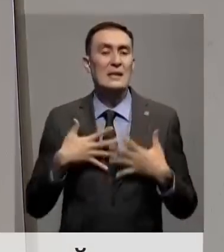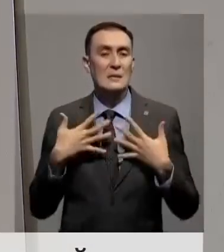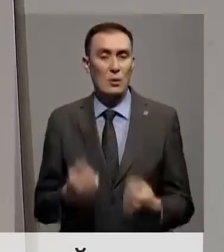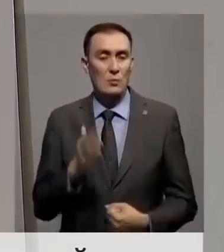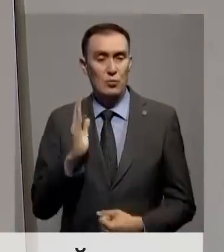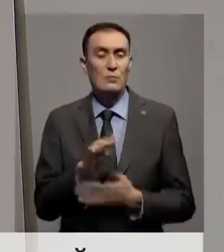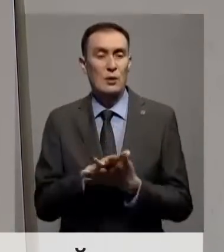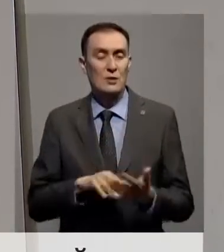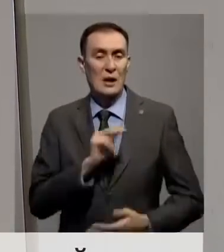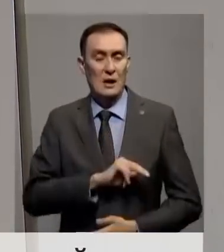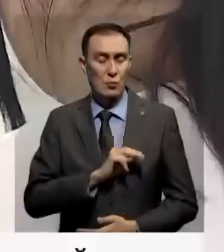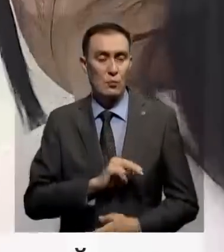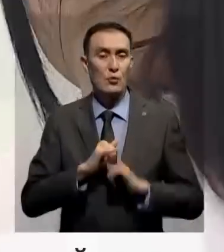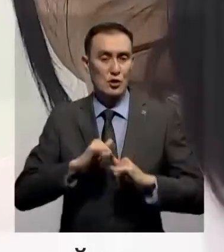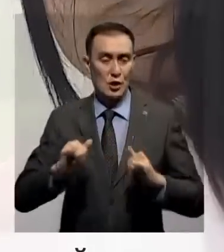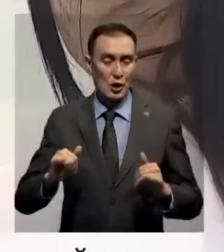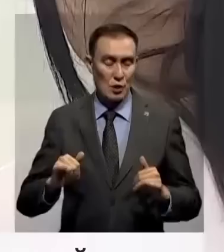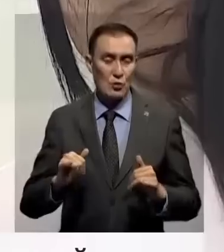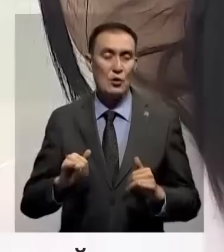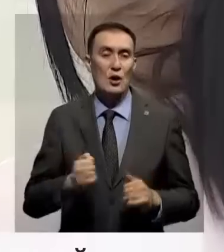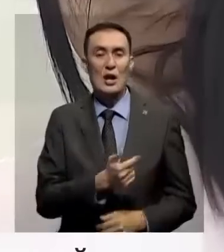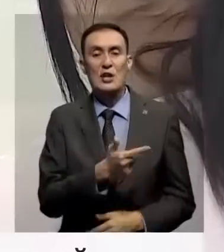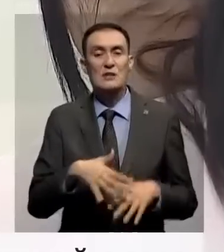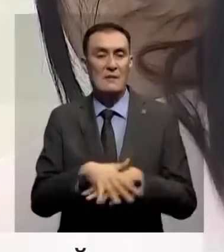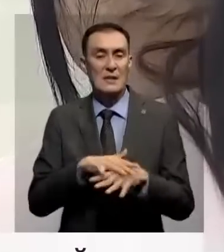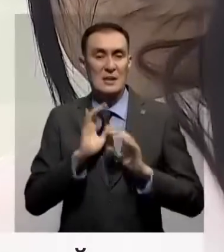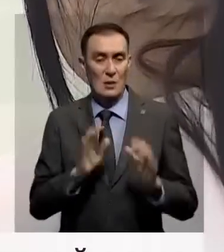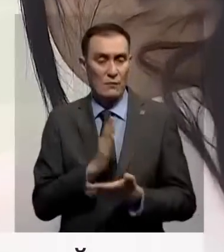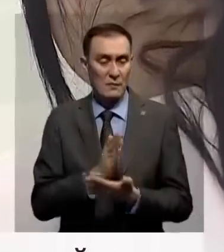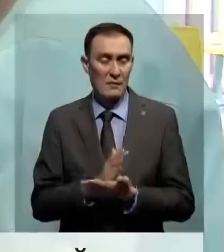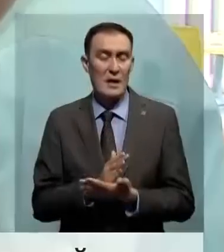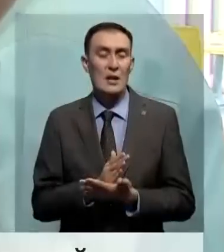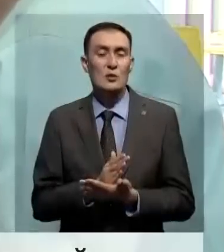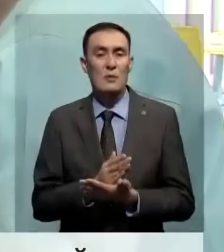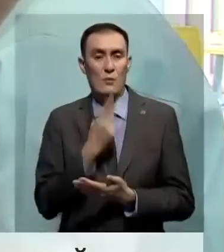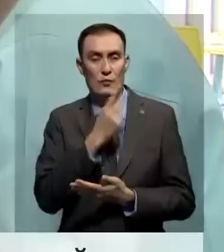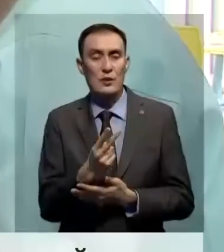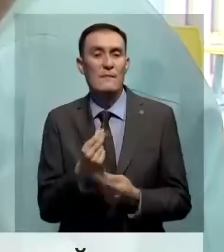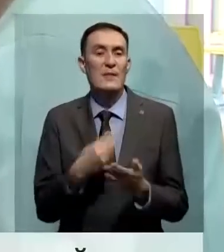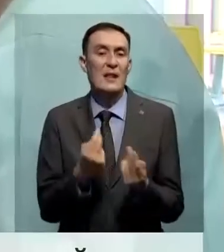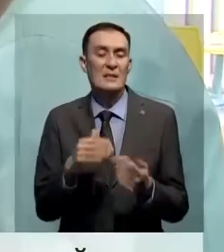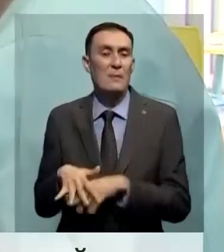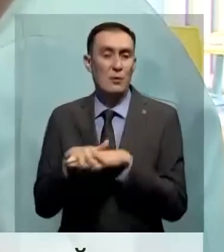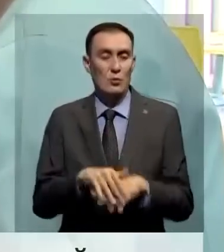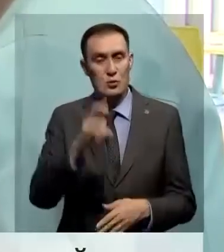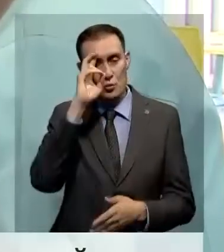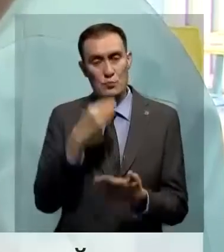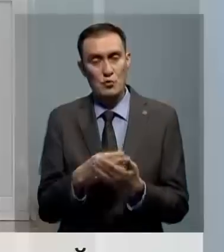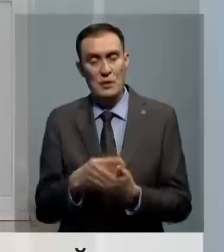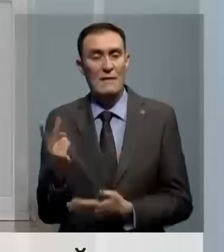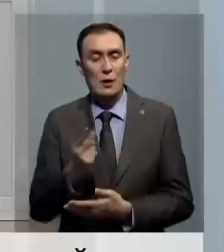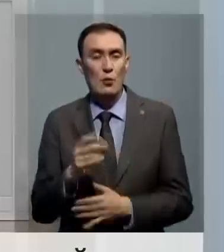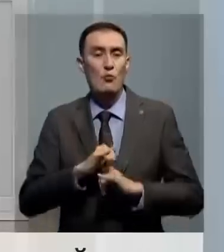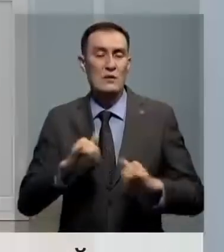будет продолжена работа по расширению охвата числа застрахованных граждан. Первая мера позволит отслеживать финансовые потоки из бюджета. Вторая